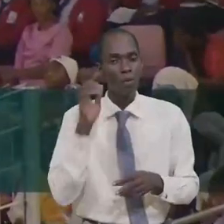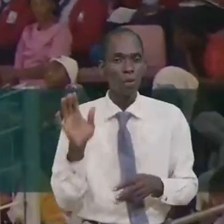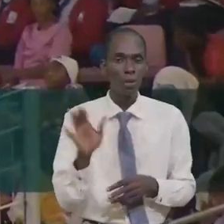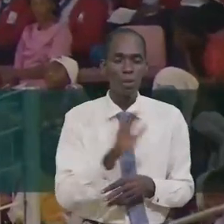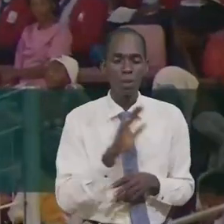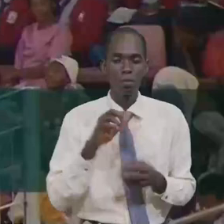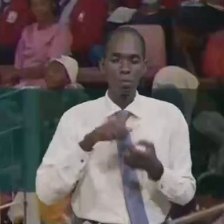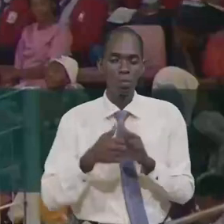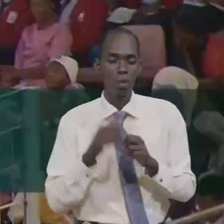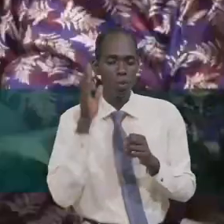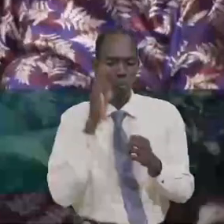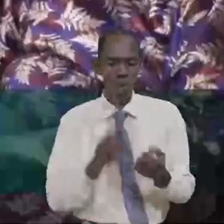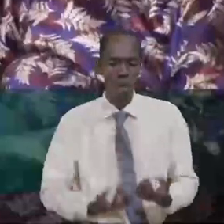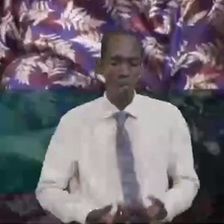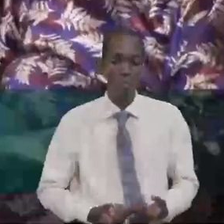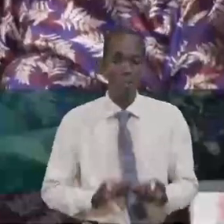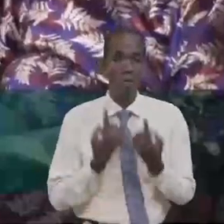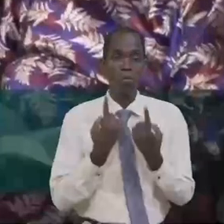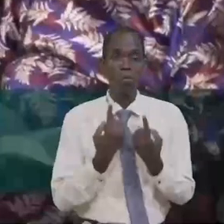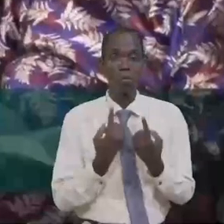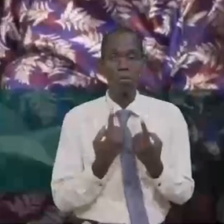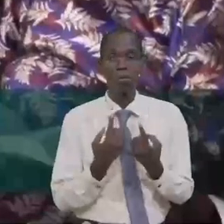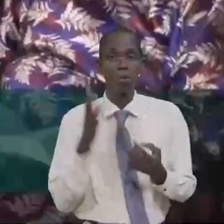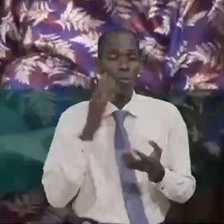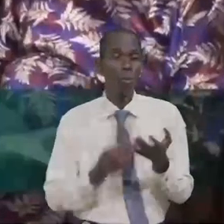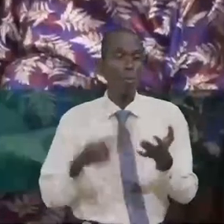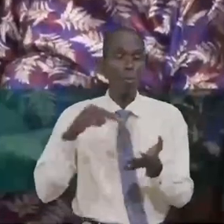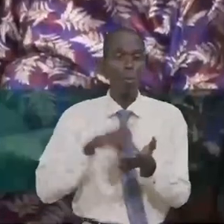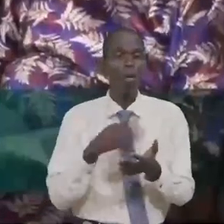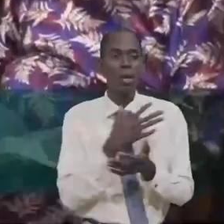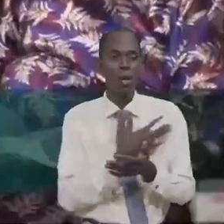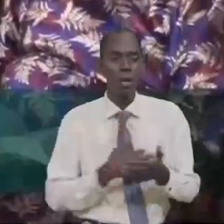connaît le châtiment des uns et des autres